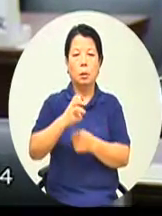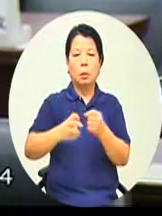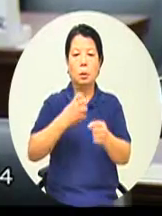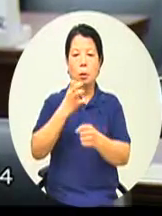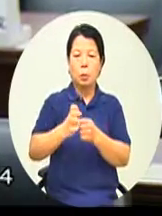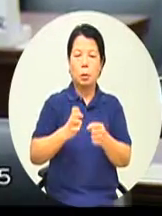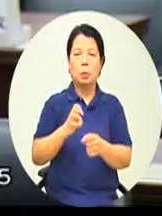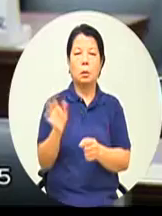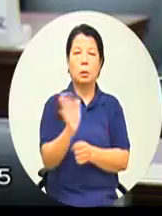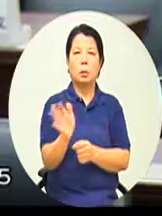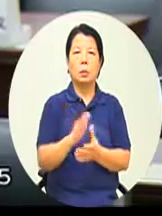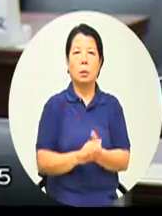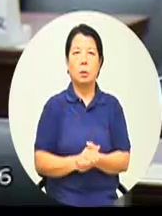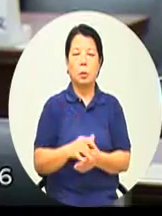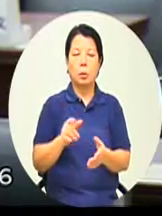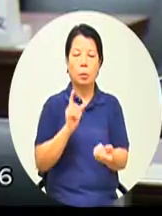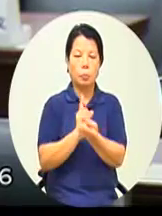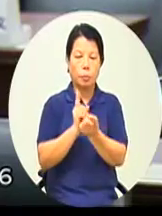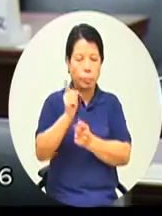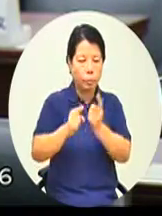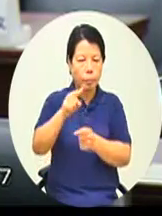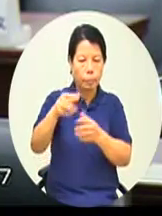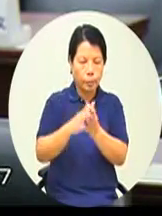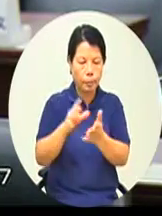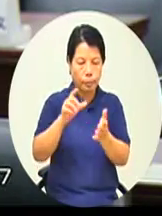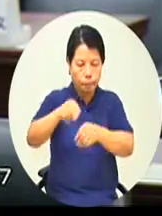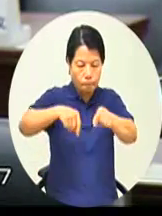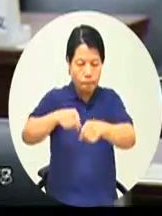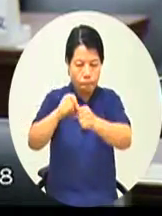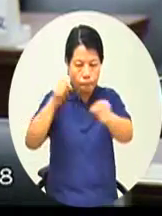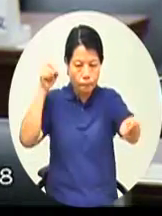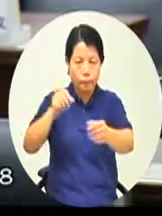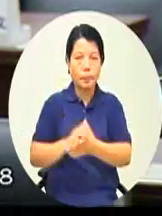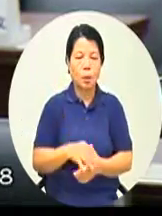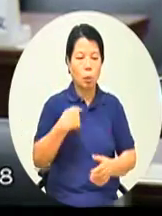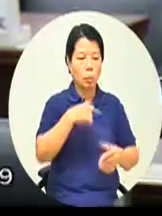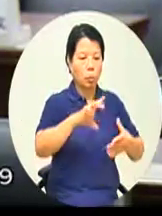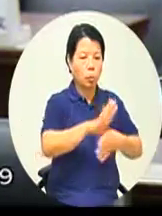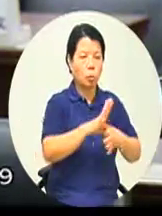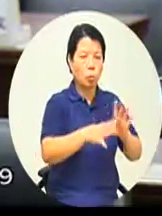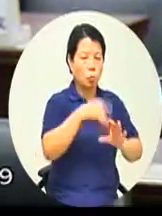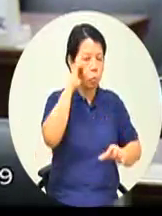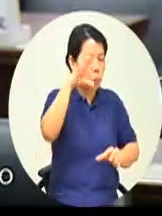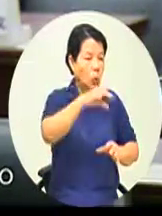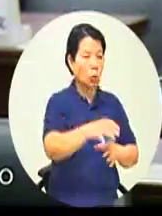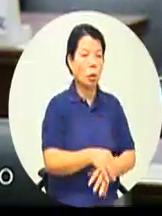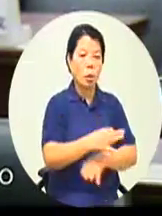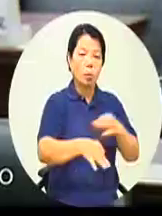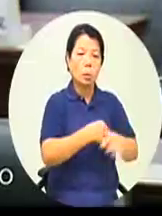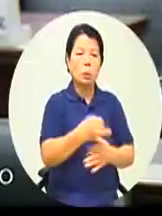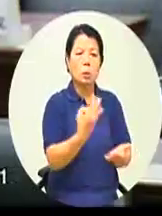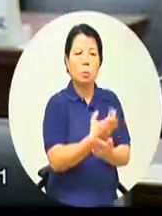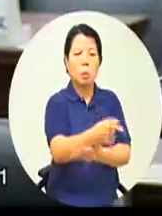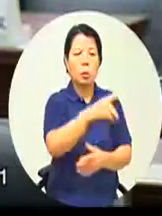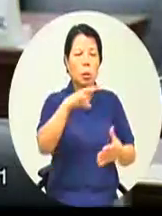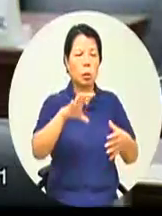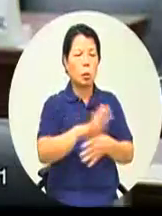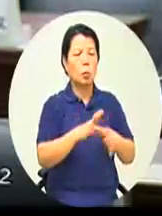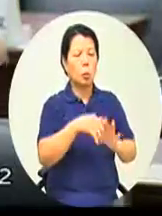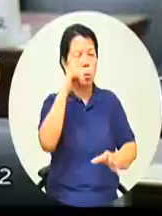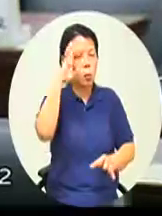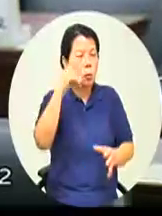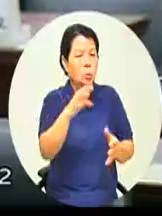三十五、三四十栋啊，吼，比较因靠长远的计划。啊，咱像搞文创，你无经济搞文创，啥物来着？来看